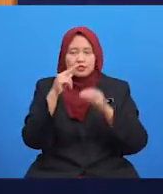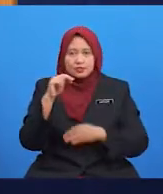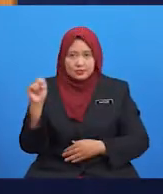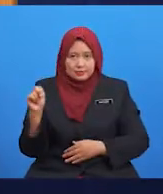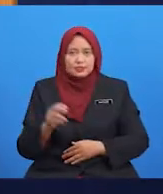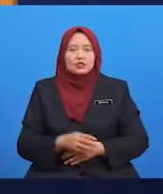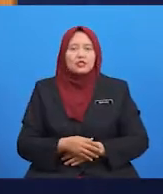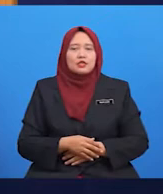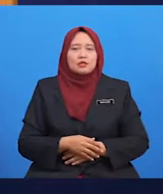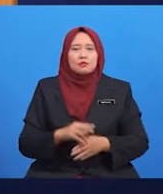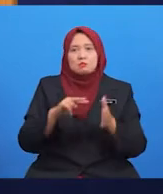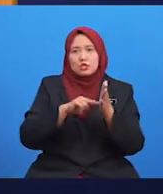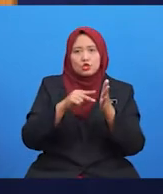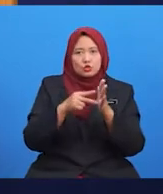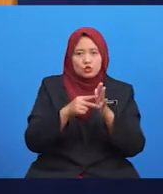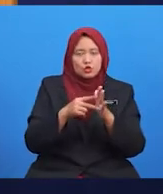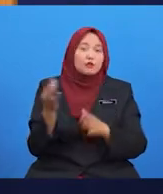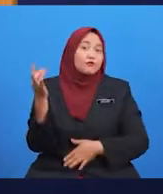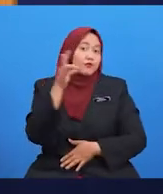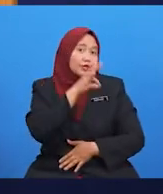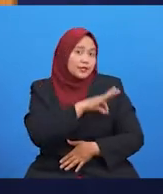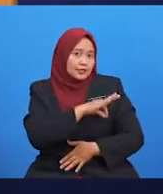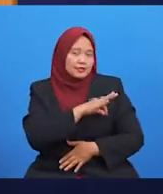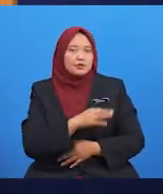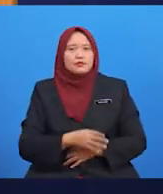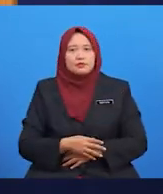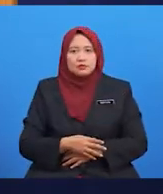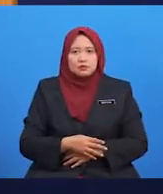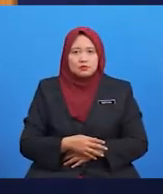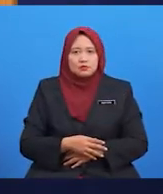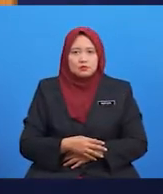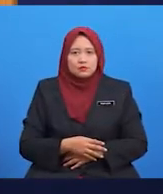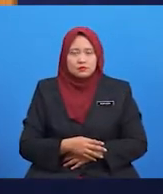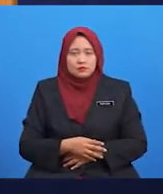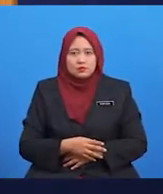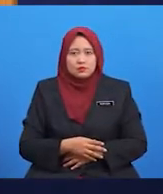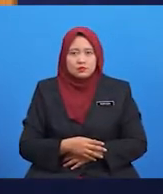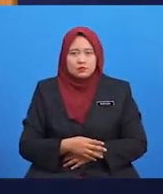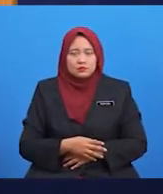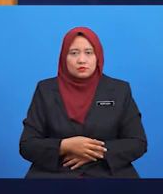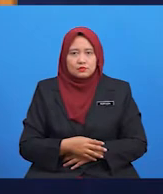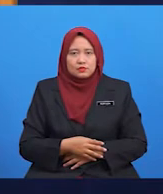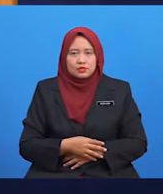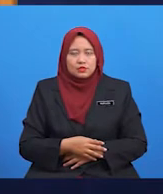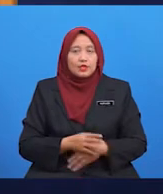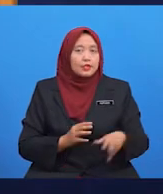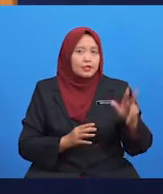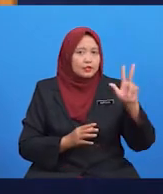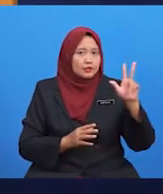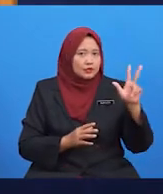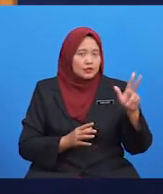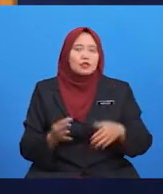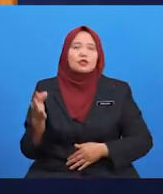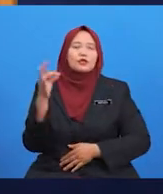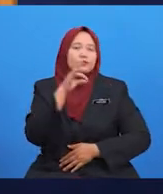dalam menjalani kehidupan. Melalui slide ini, saya bentangkan tiga pengajaran